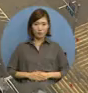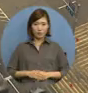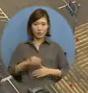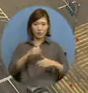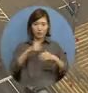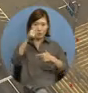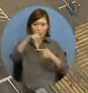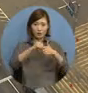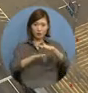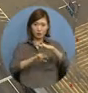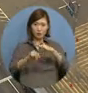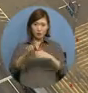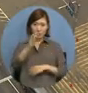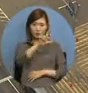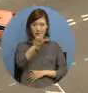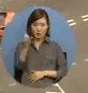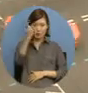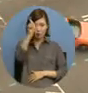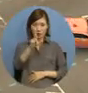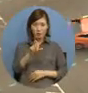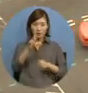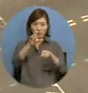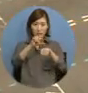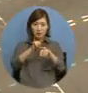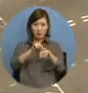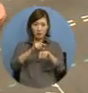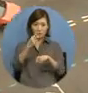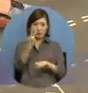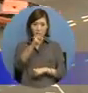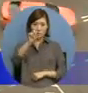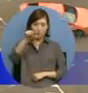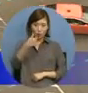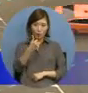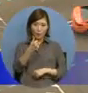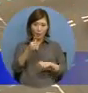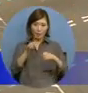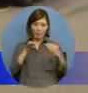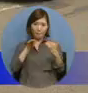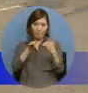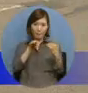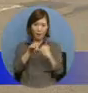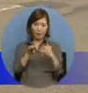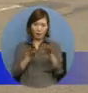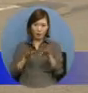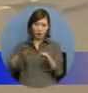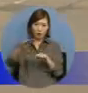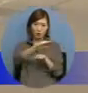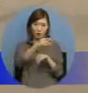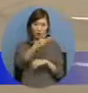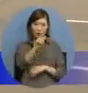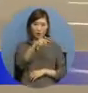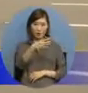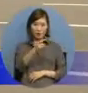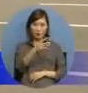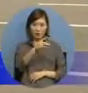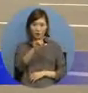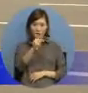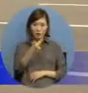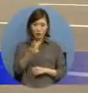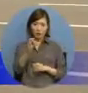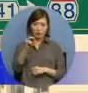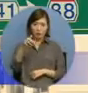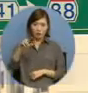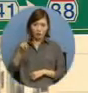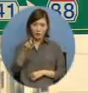강남역 사거리입니다. 시간당 7,500여 대의 차량이 통행하는 교차로입니다. 테헤란로에서 양재역이나